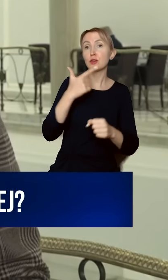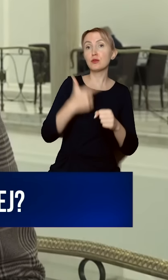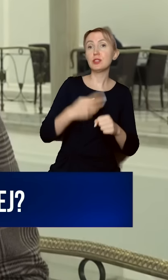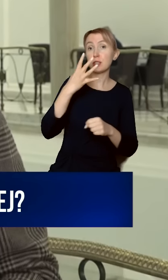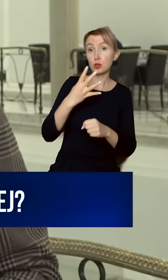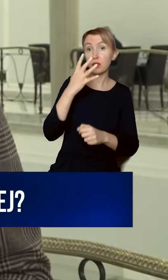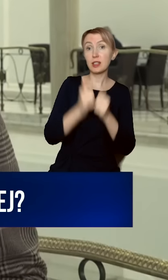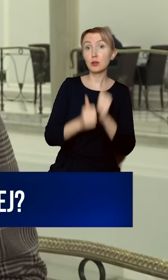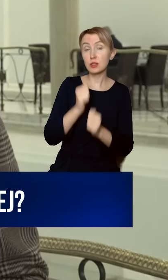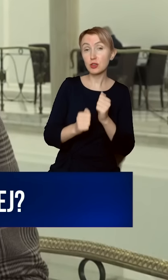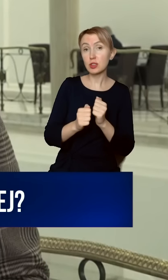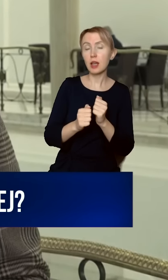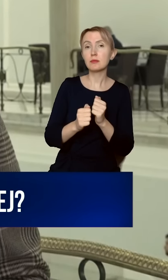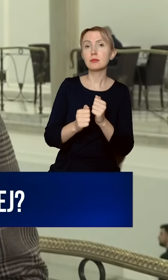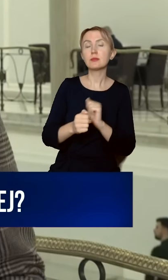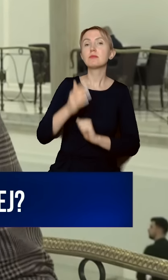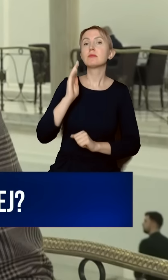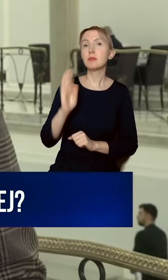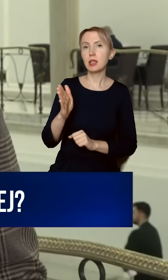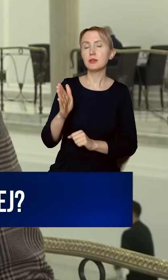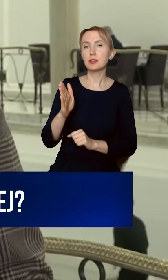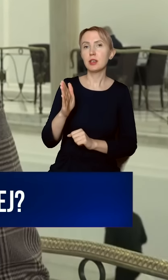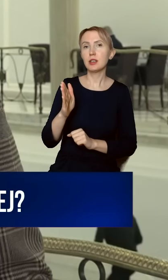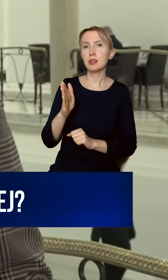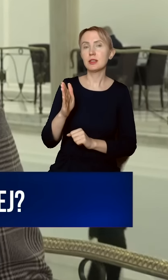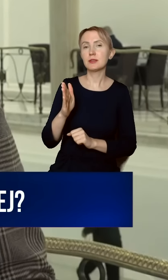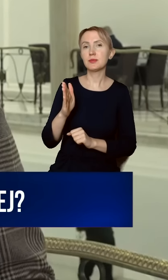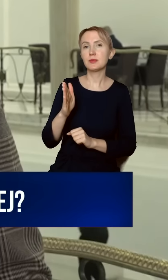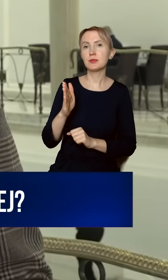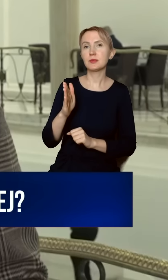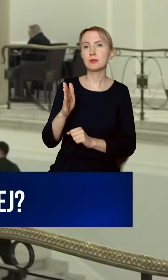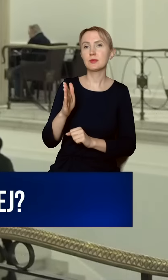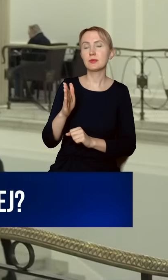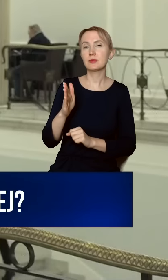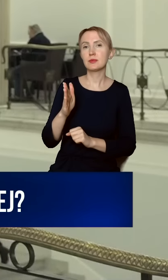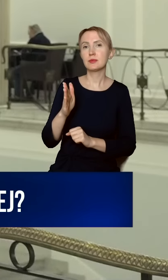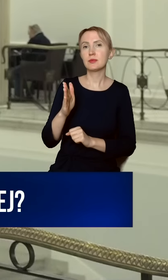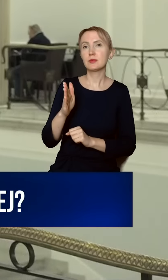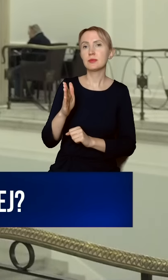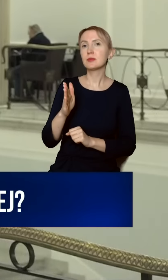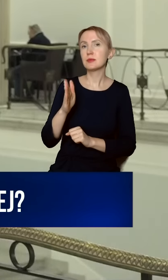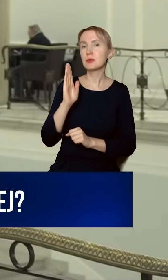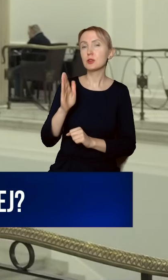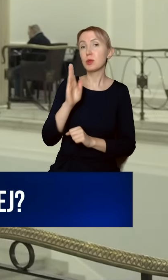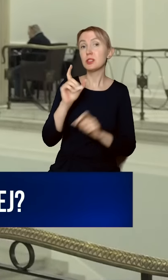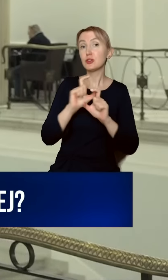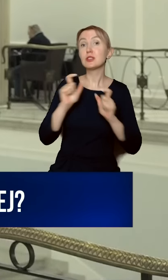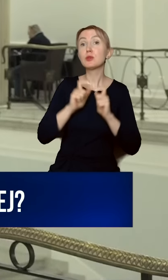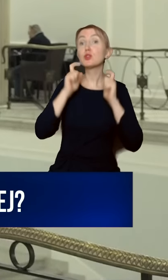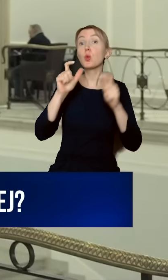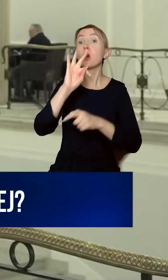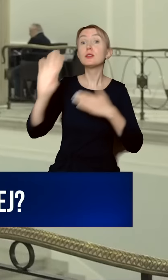24 stycznia, będzie do tego czasu jest moment, by zgłosić swoich